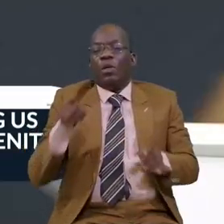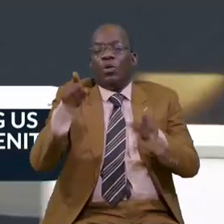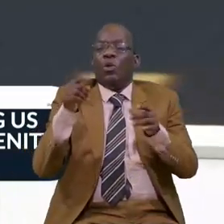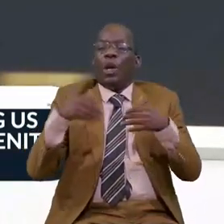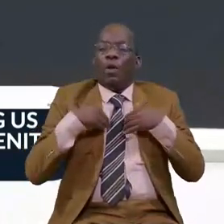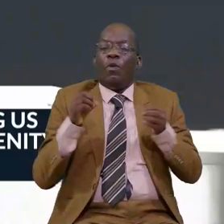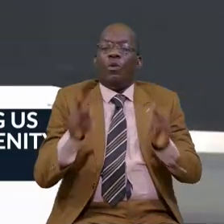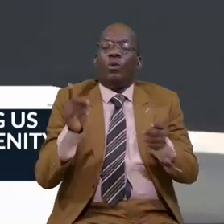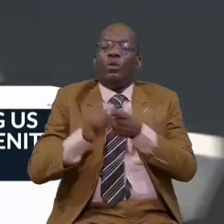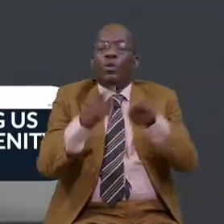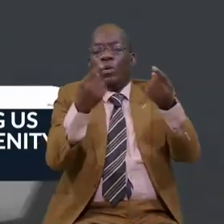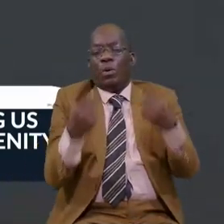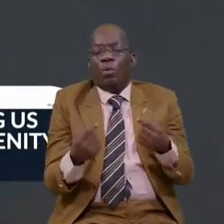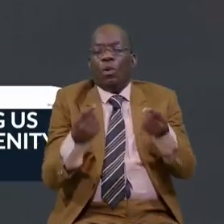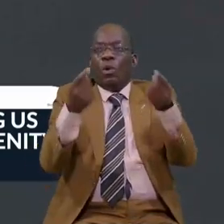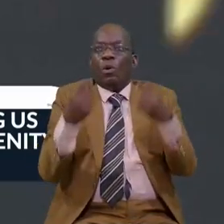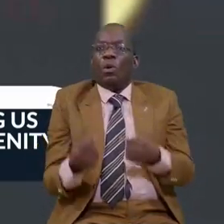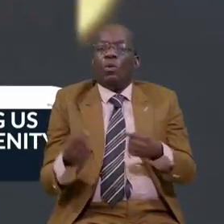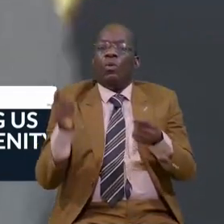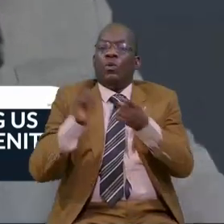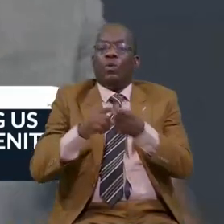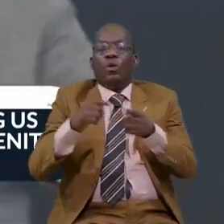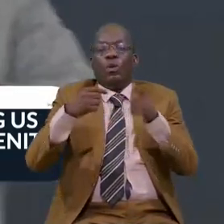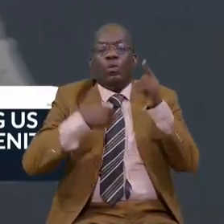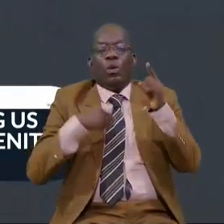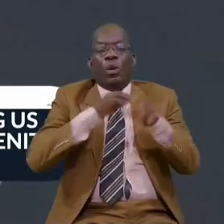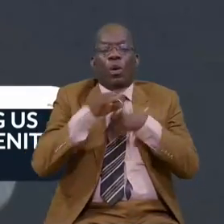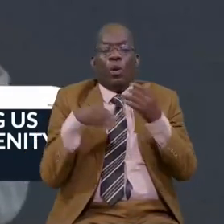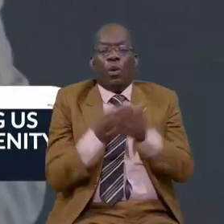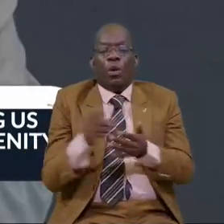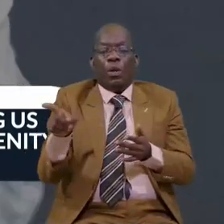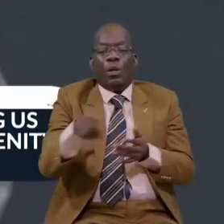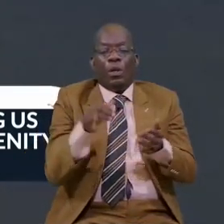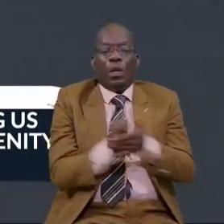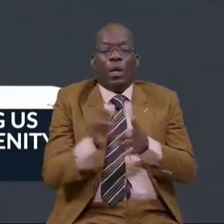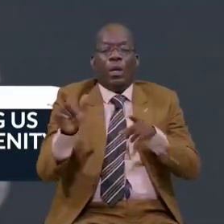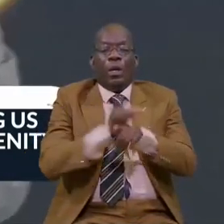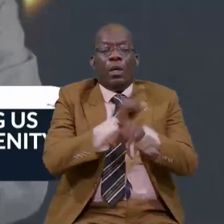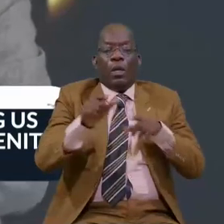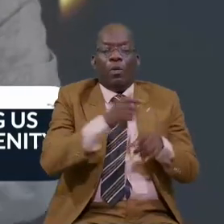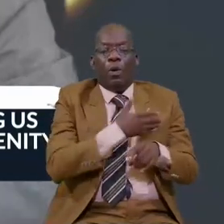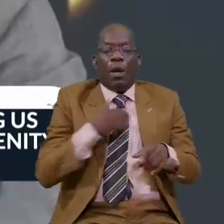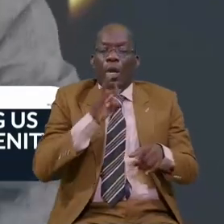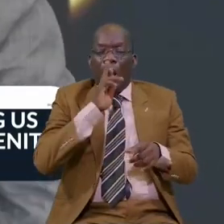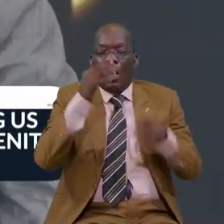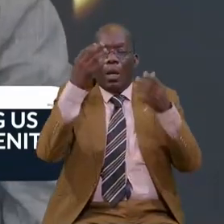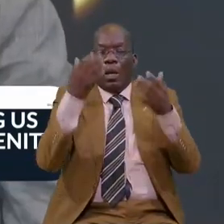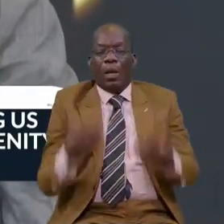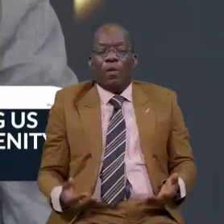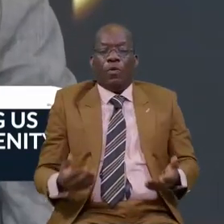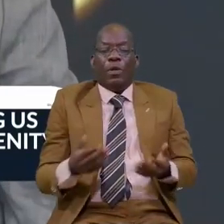faisais cela, tu dois laisser tomber tout cela et tu dois avoir la chance de venir. Et tu dois venir, venez à moi, vous tous qui êtes fatigués